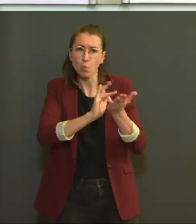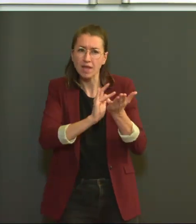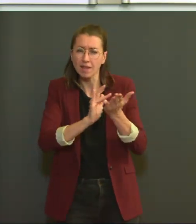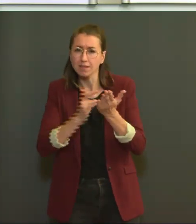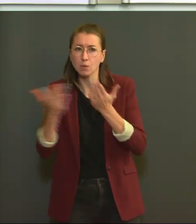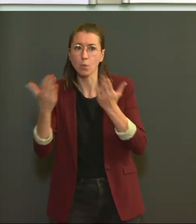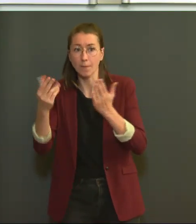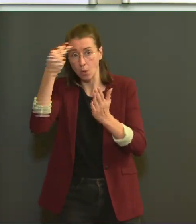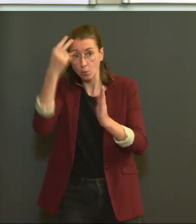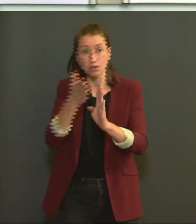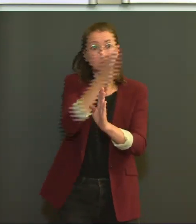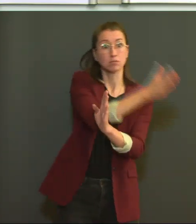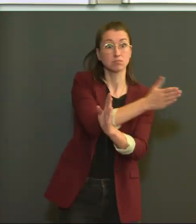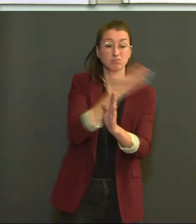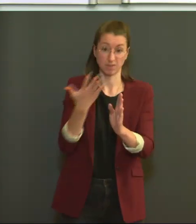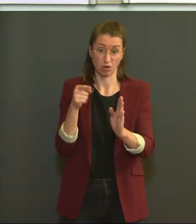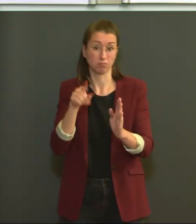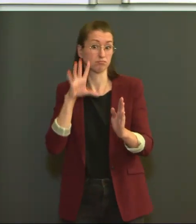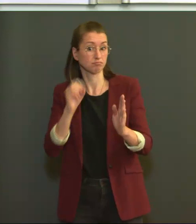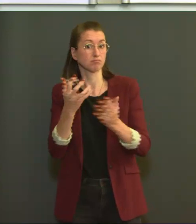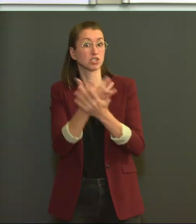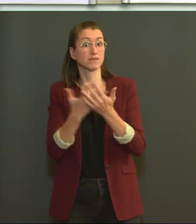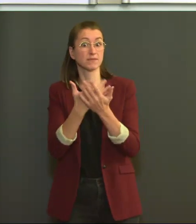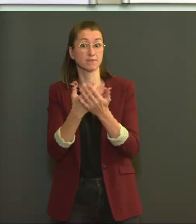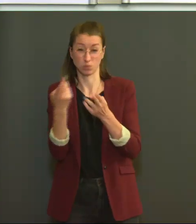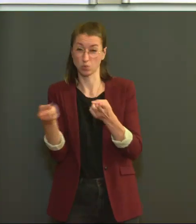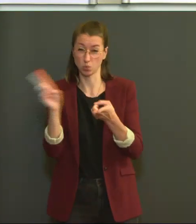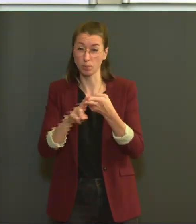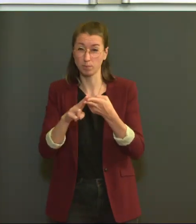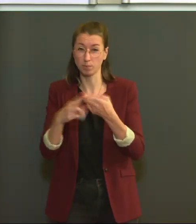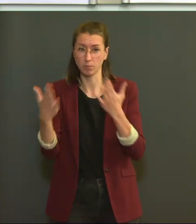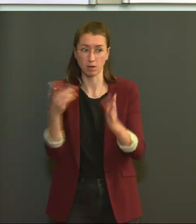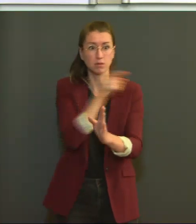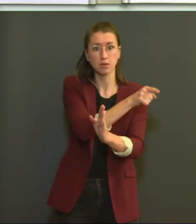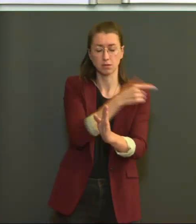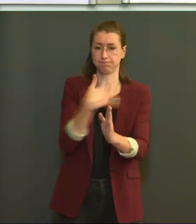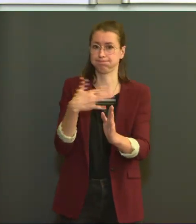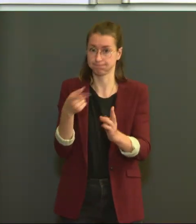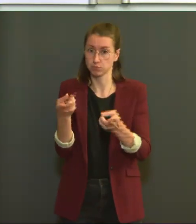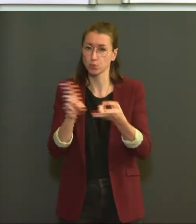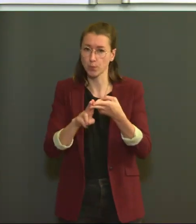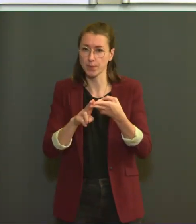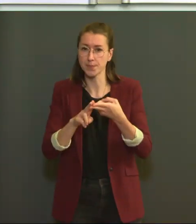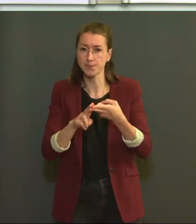que lors de la première recrudescence du nombre de cas en août.